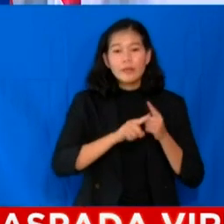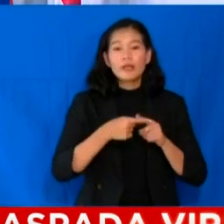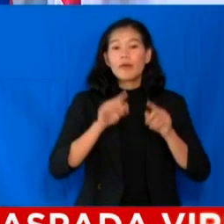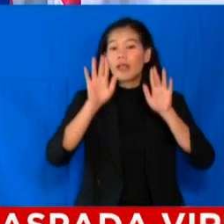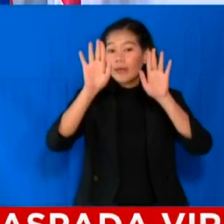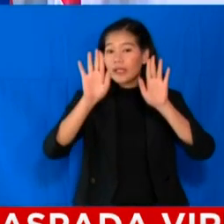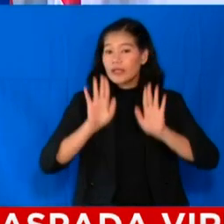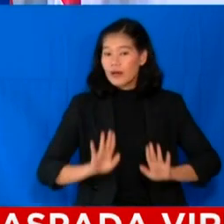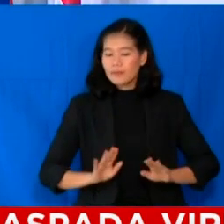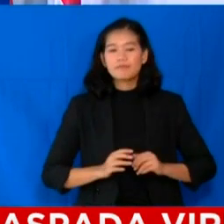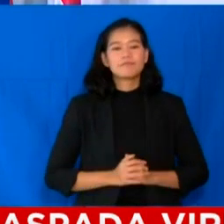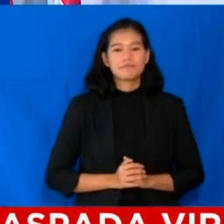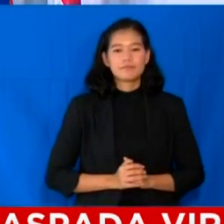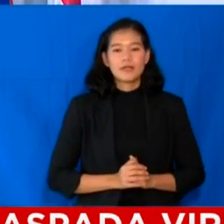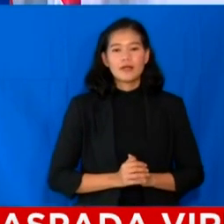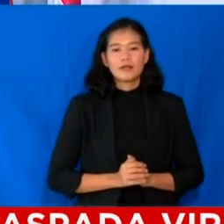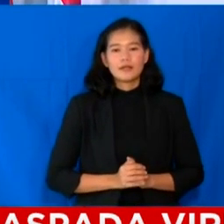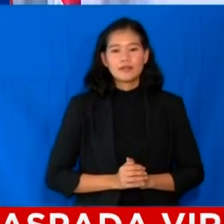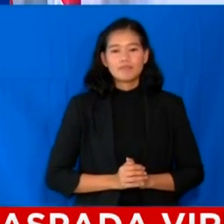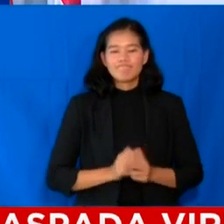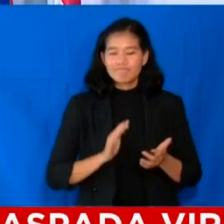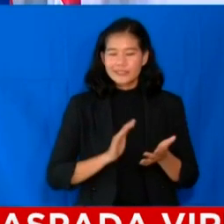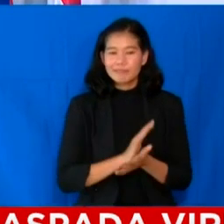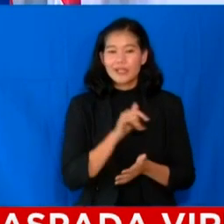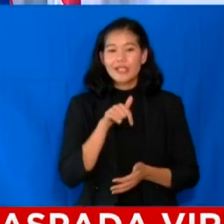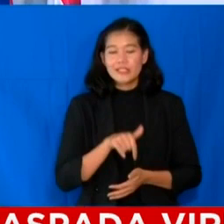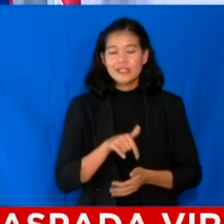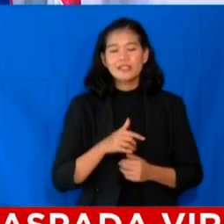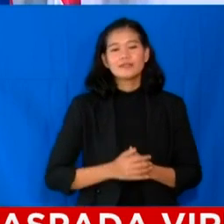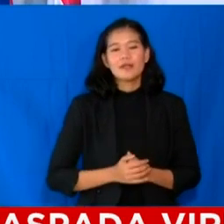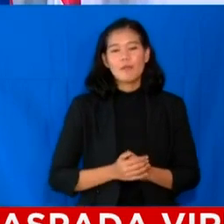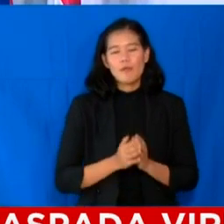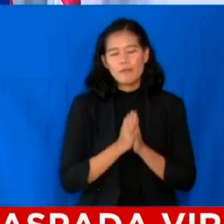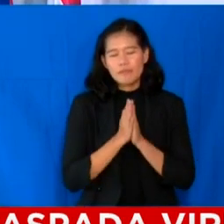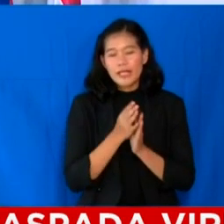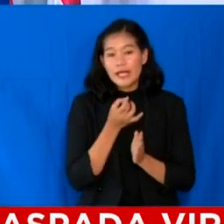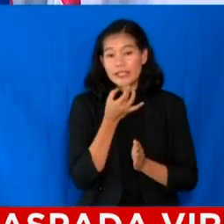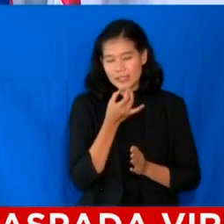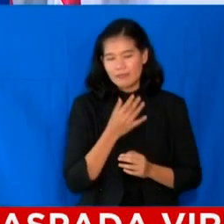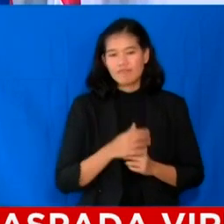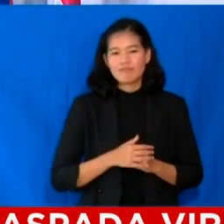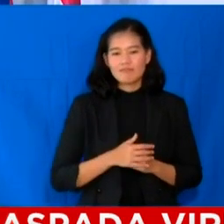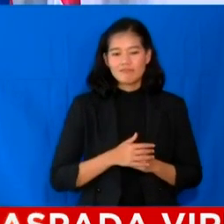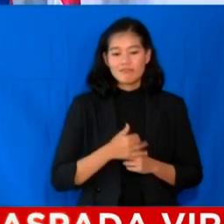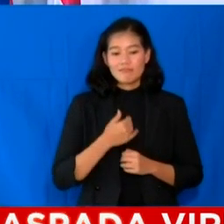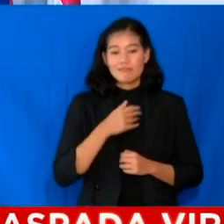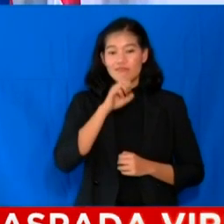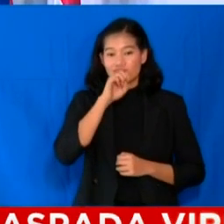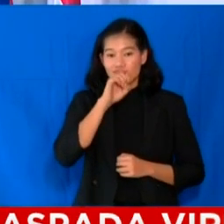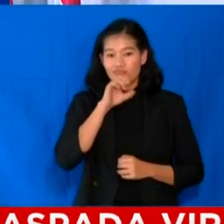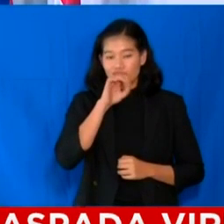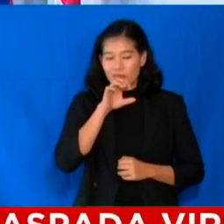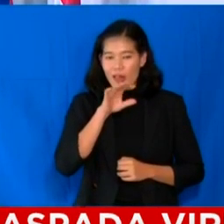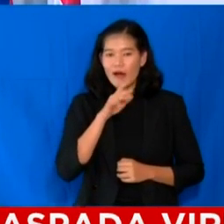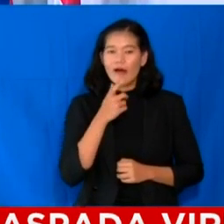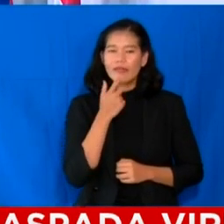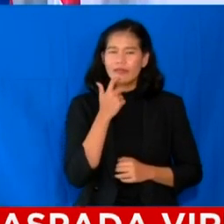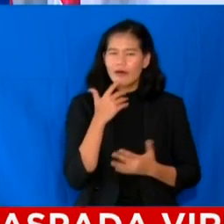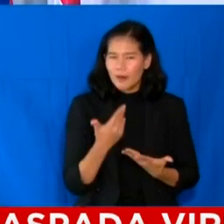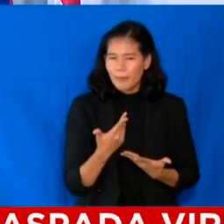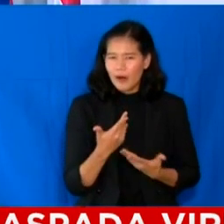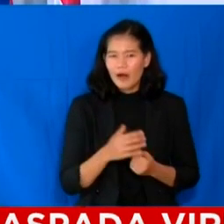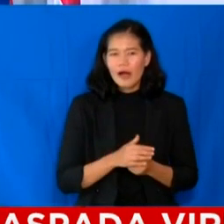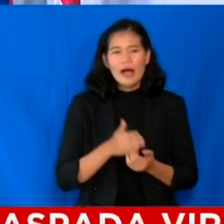Kementerian Kesehatan Adapun beberapa hal yang menjadi bahan pertimbangan Menkes dalam menetapkan status faceb0ok suatu wilayah